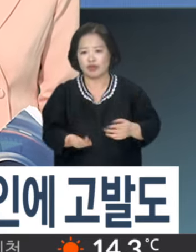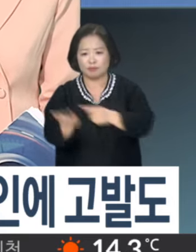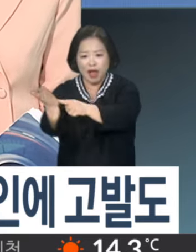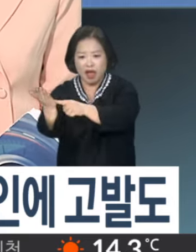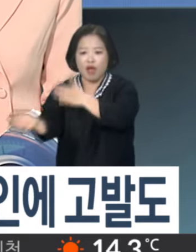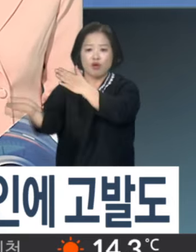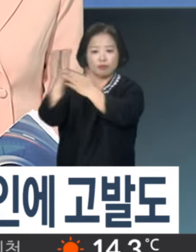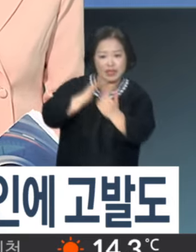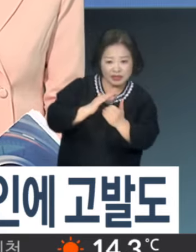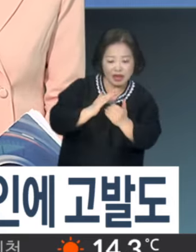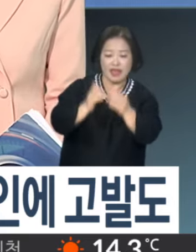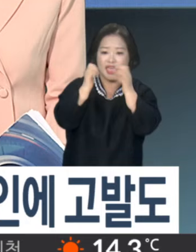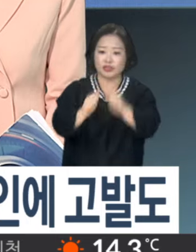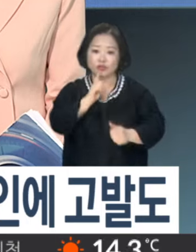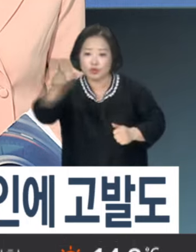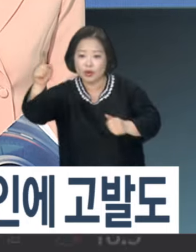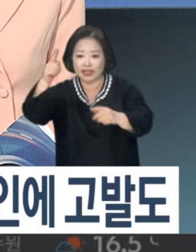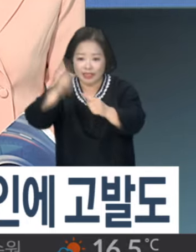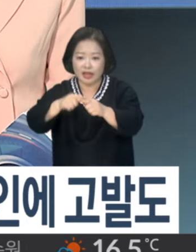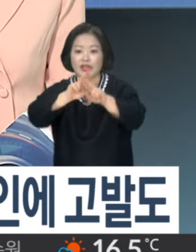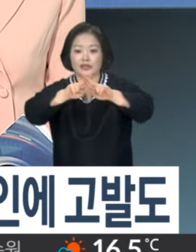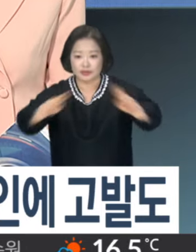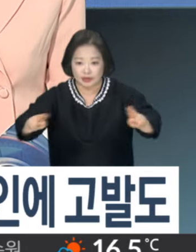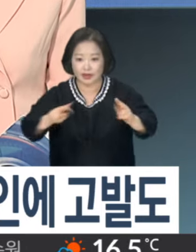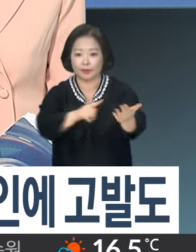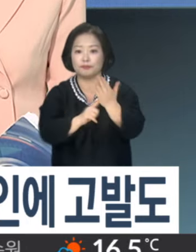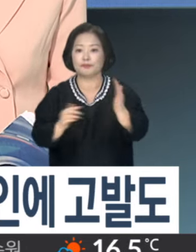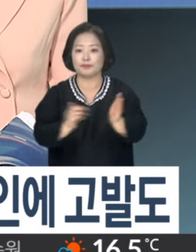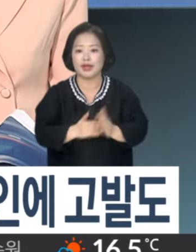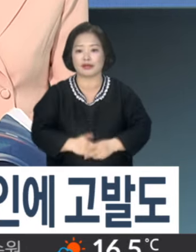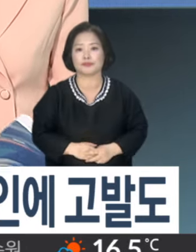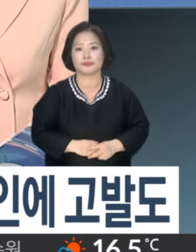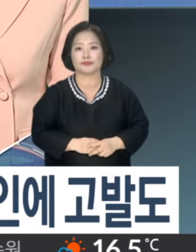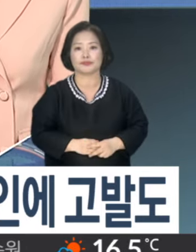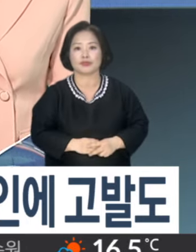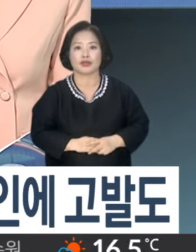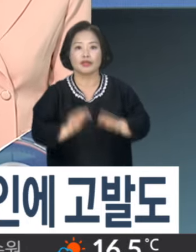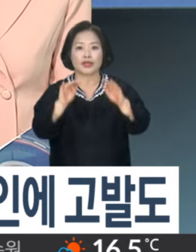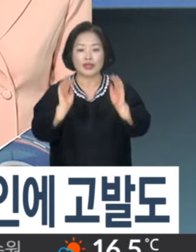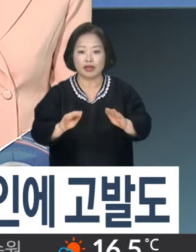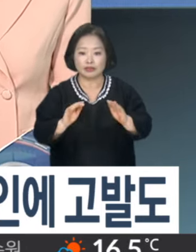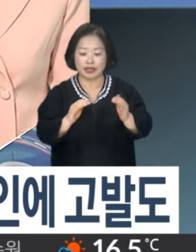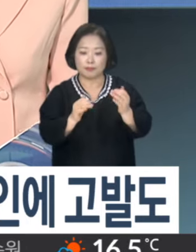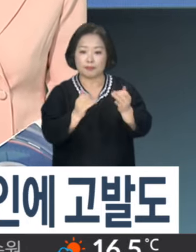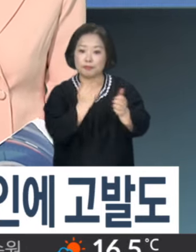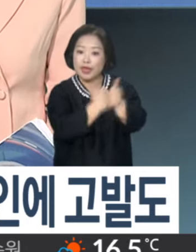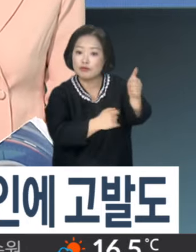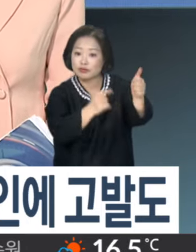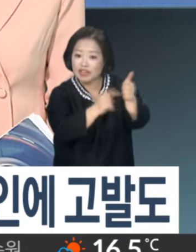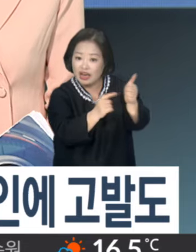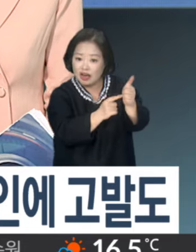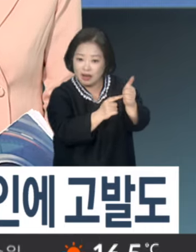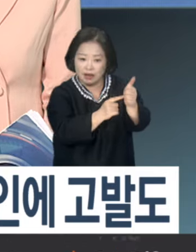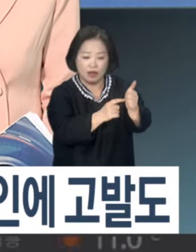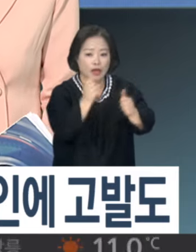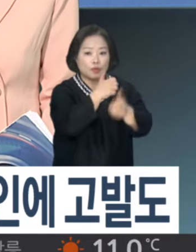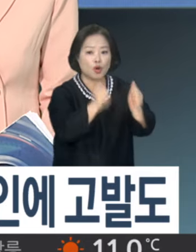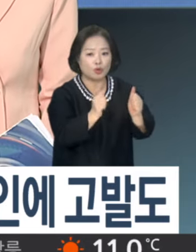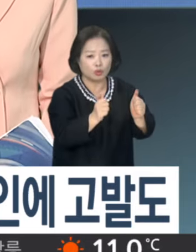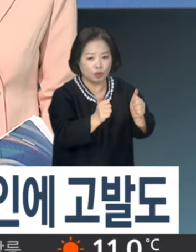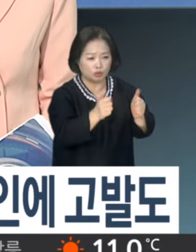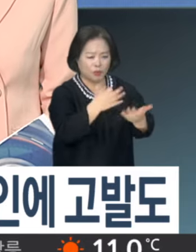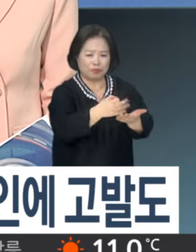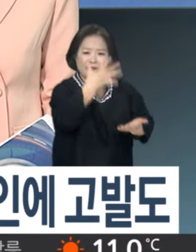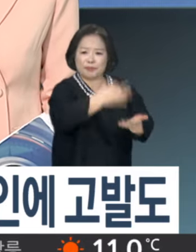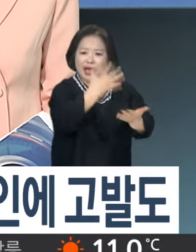거부되자 행정소송을 냈다가 취하한 사실이 뒤늦게 확인됐습니다. 네, 이런 가운데 배우자의 고액 수임료 논란도